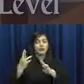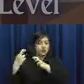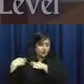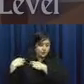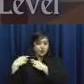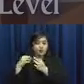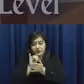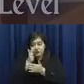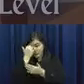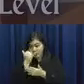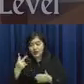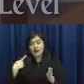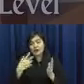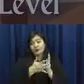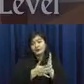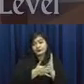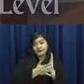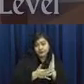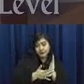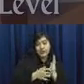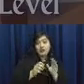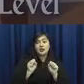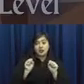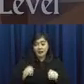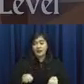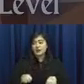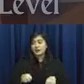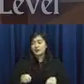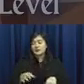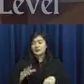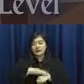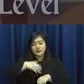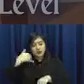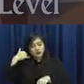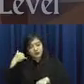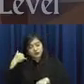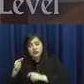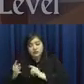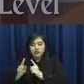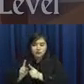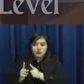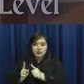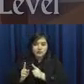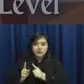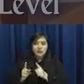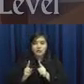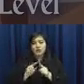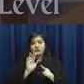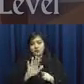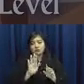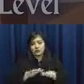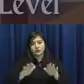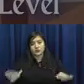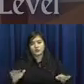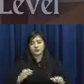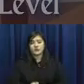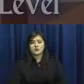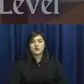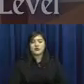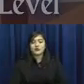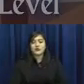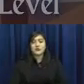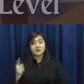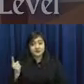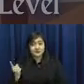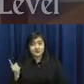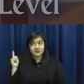least makausap mo, oh, anak, kumain na ba kayo? Ah, pero, ang tanong ko nga dyan eh, hawak mo ang cellphone mo, pero ang